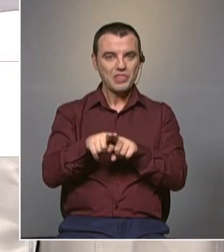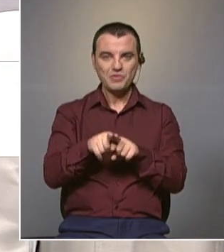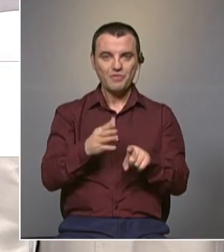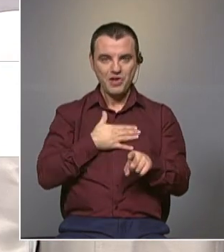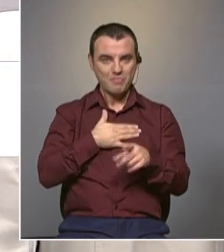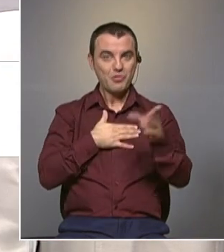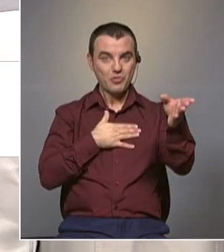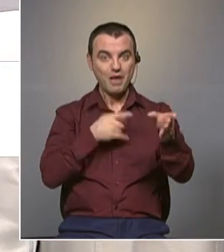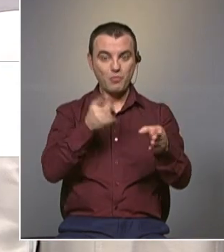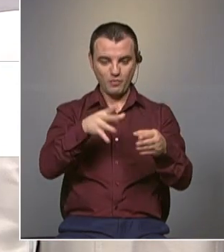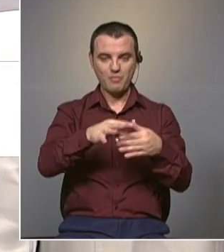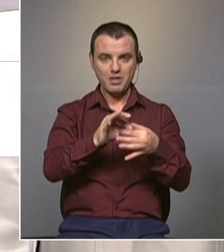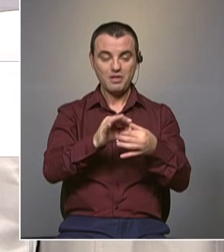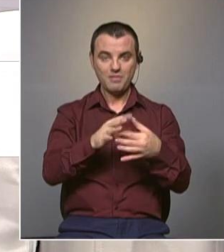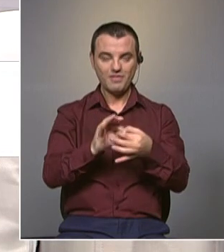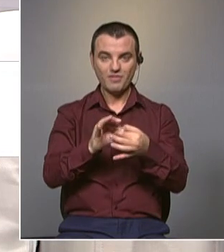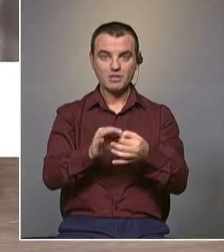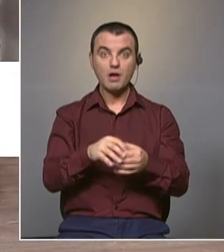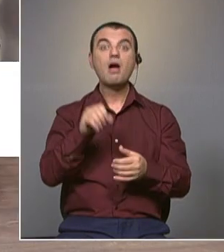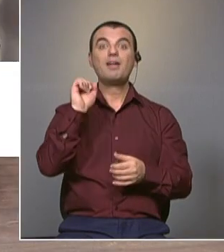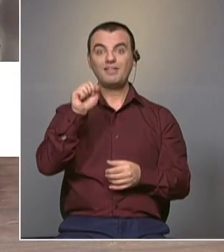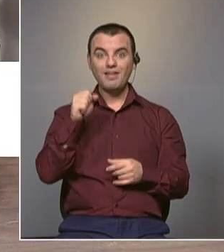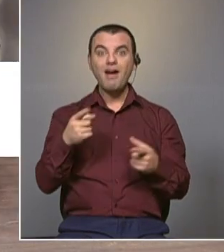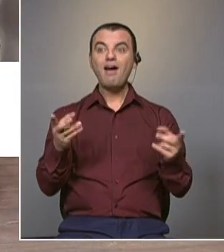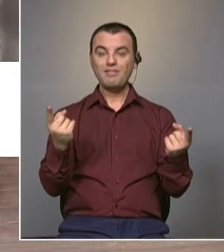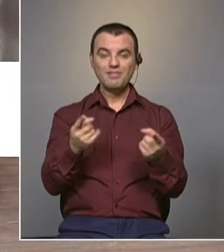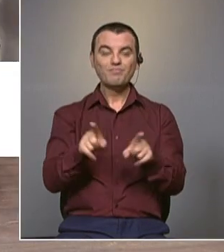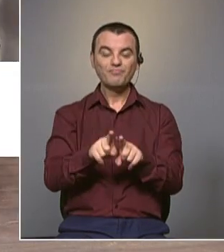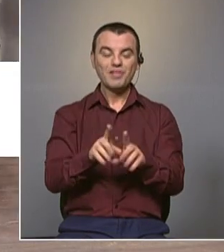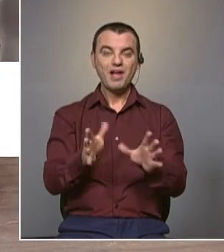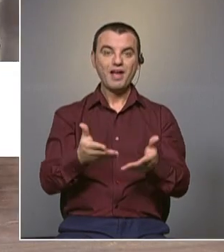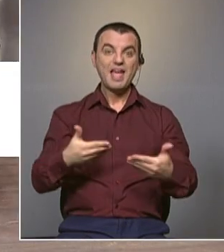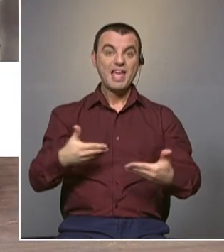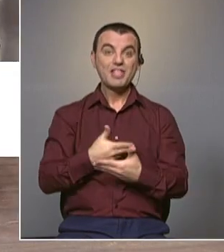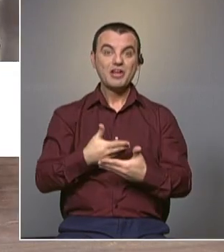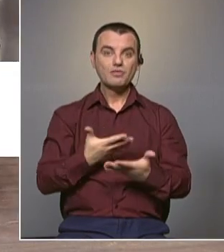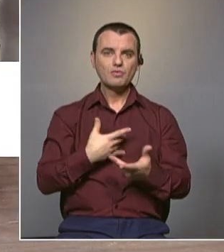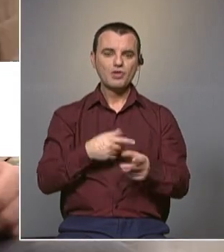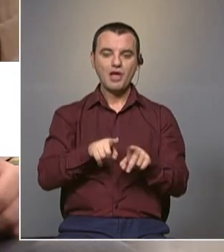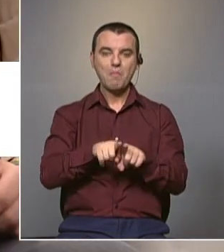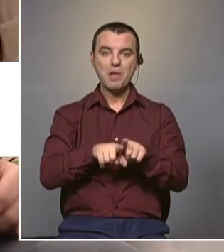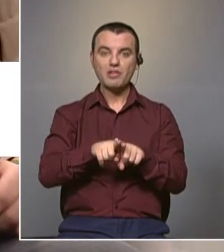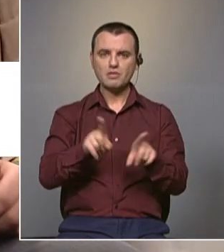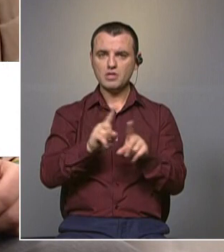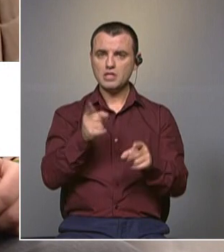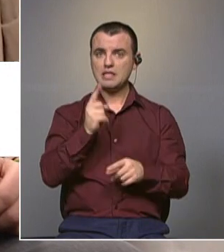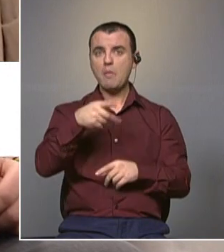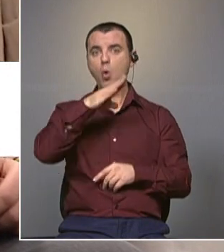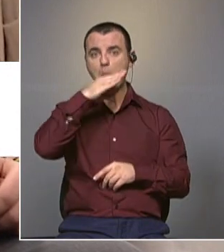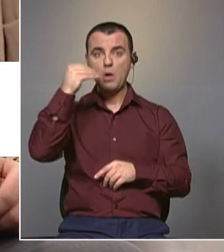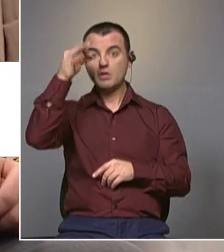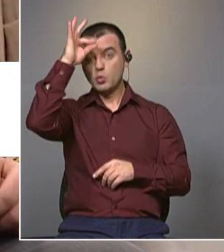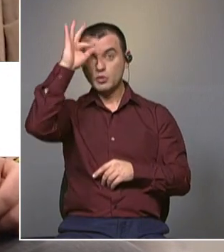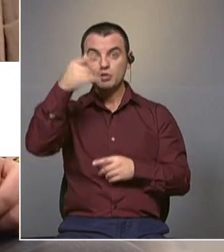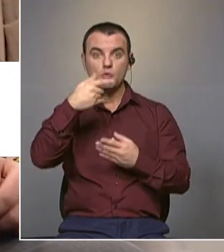имате от там, които и в момента поддържате. Така ли наистина? Да. Да, така е. Интересното е, че приятелствата не са само от български ученици, ами от